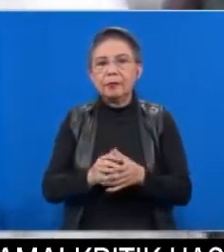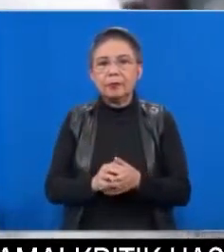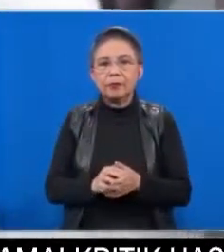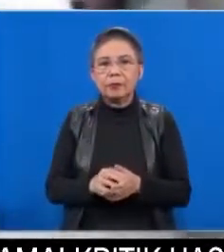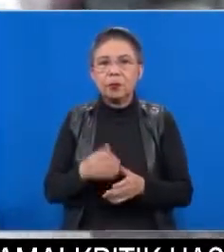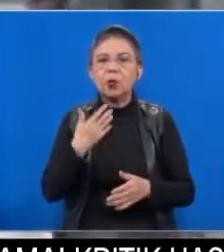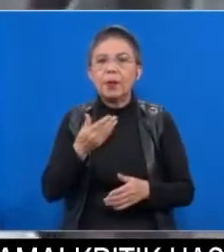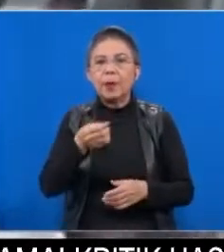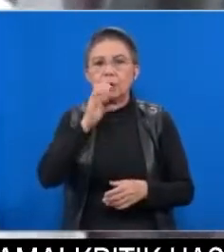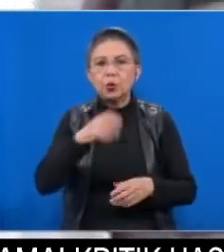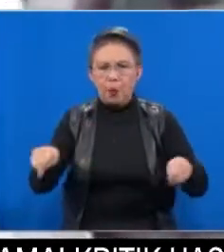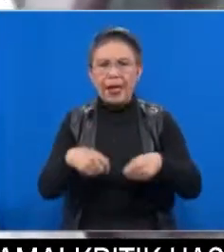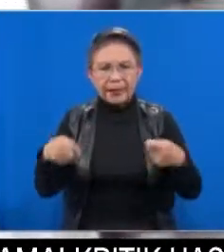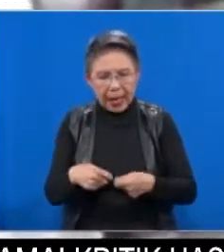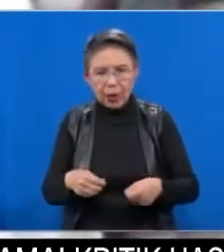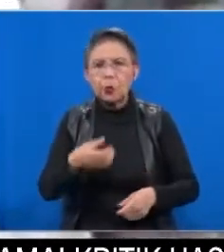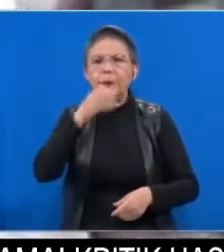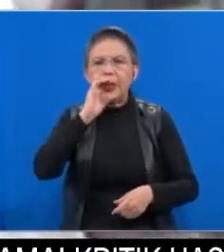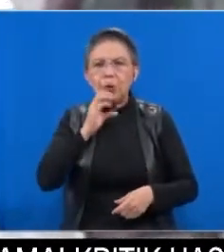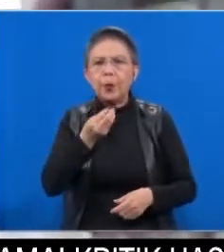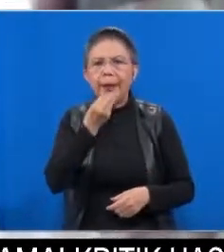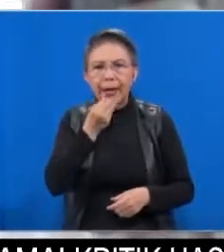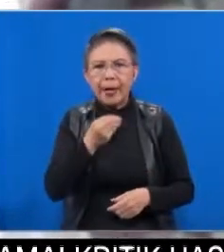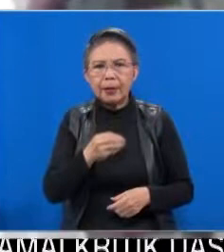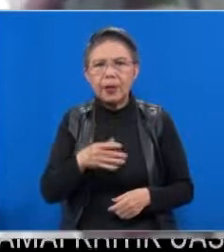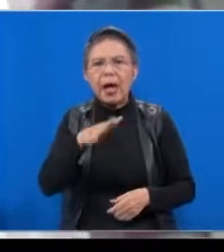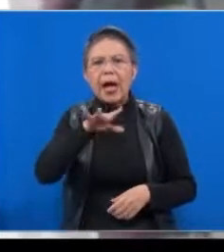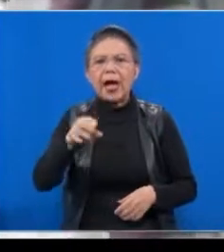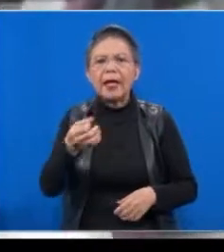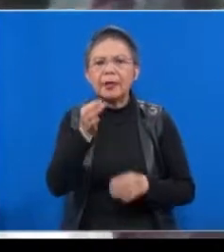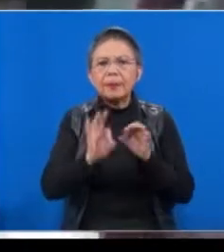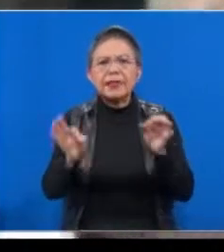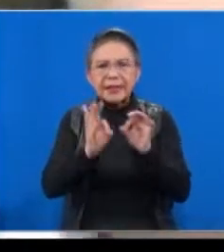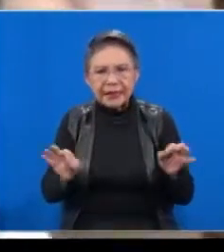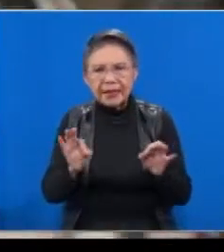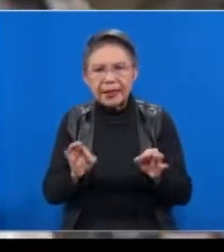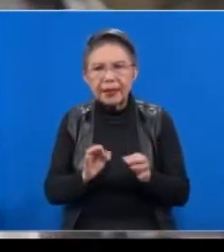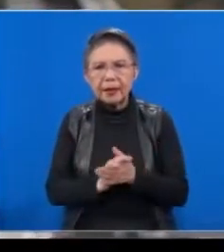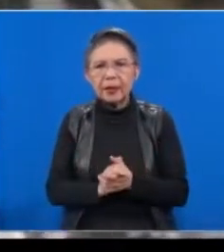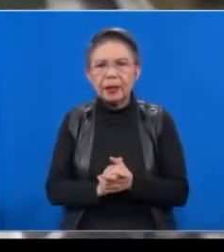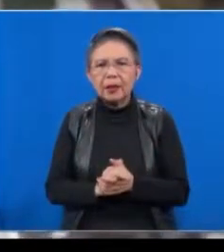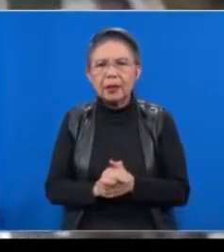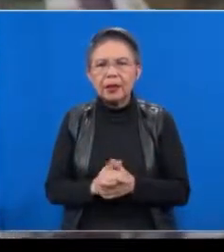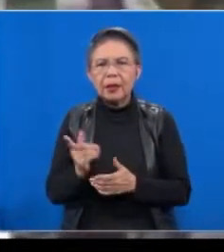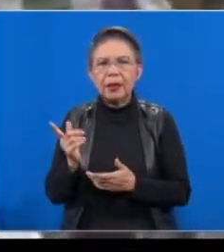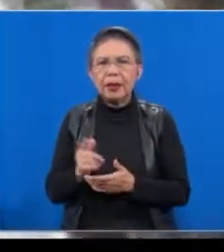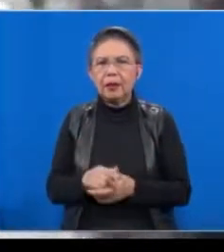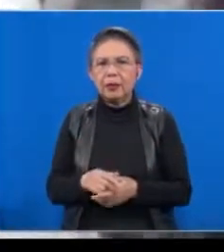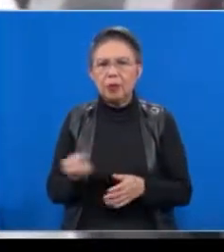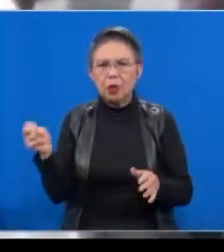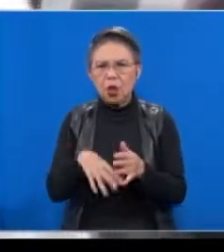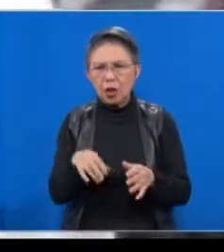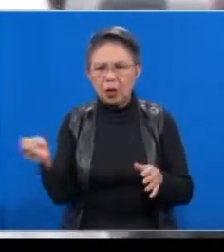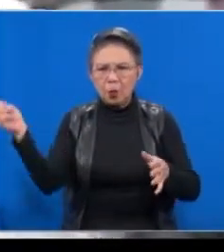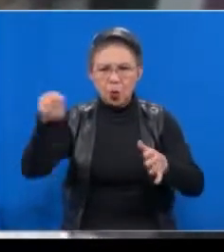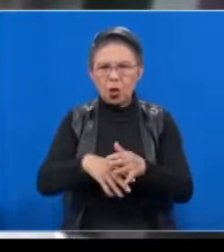Bu? Untuk masak, dong. Untuk masak? Iya, masak. Sudah habis, ini terus. Ini kan air ada tisang ansi, Bu. Oh, iya. Terus